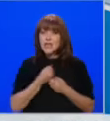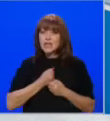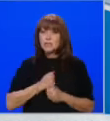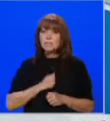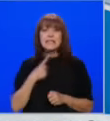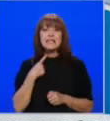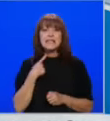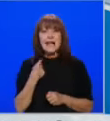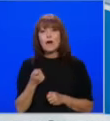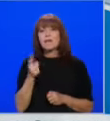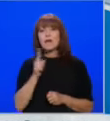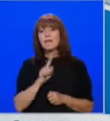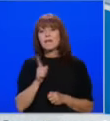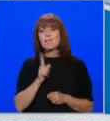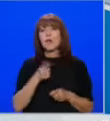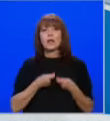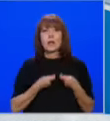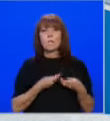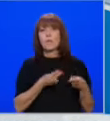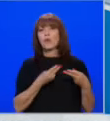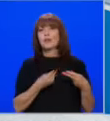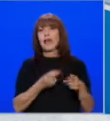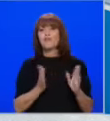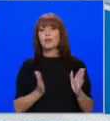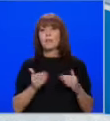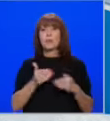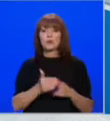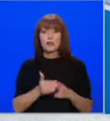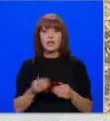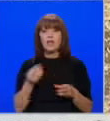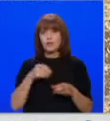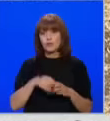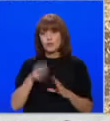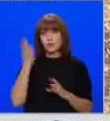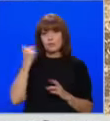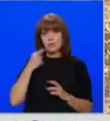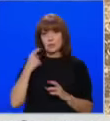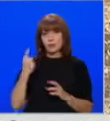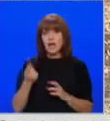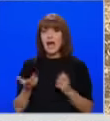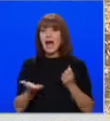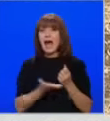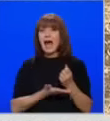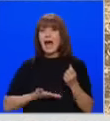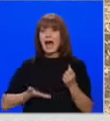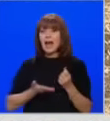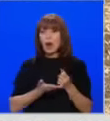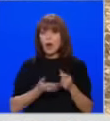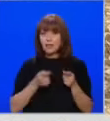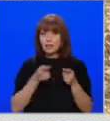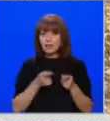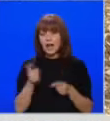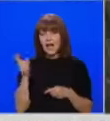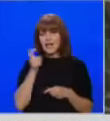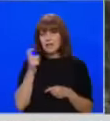загуби, защото не могат да реализират продукцията си, включително и от миналата година. Реколтата на слънчоглед тази година е слаба